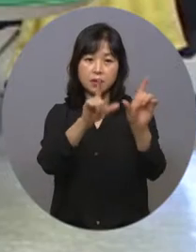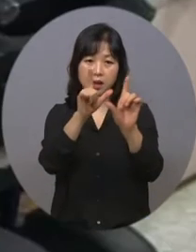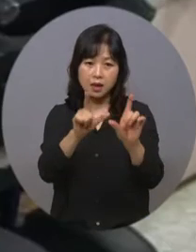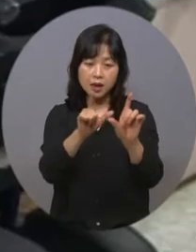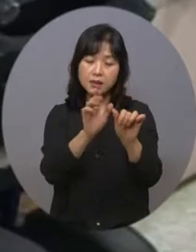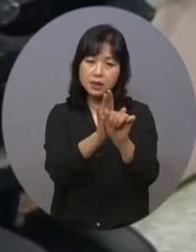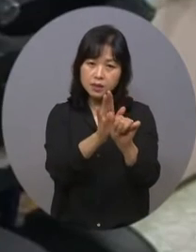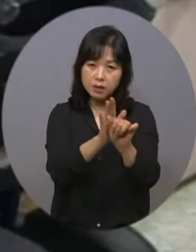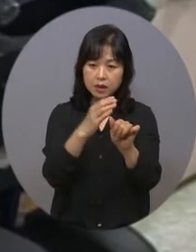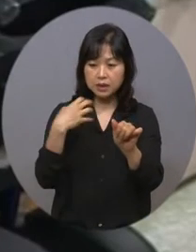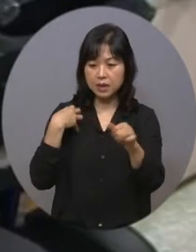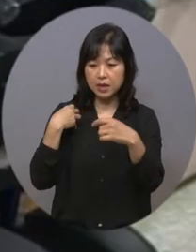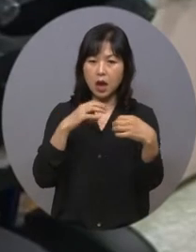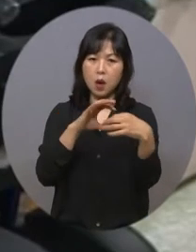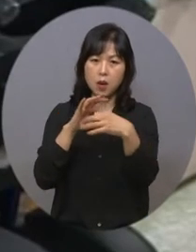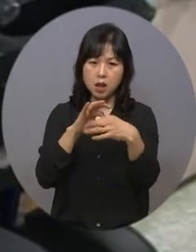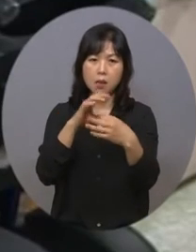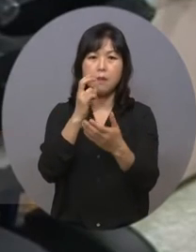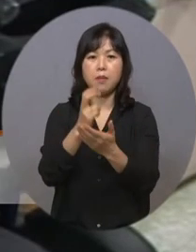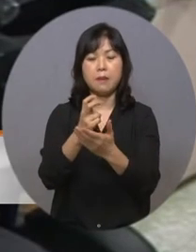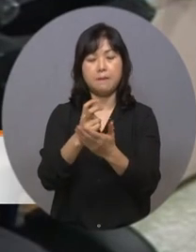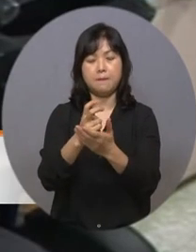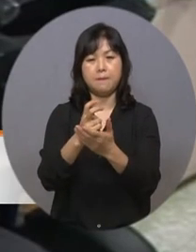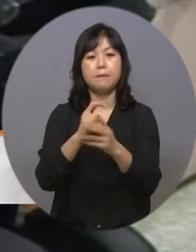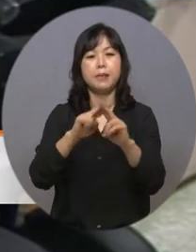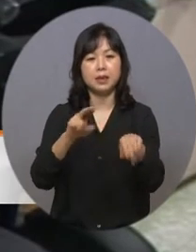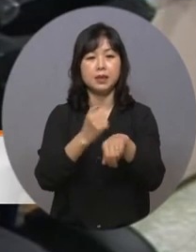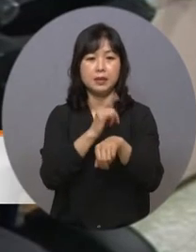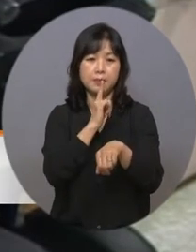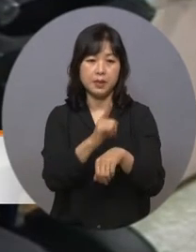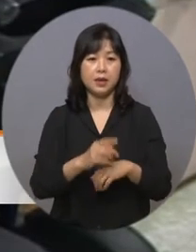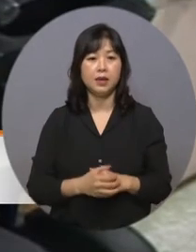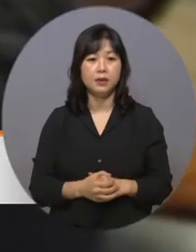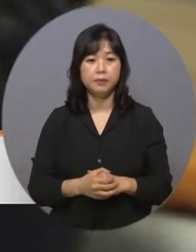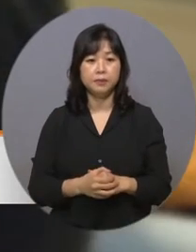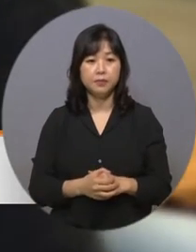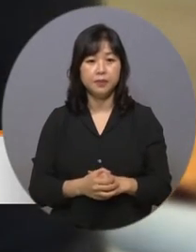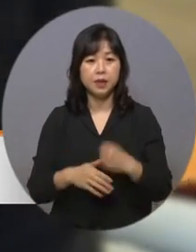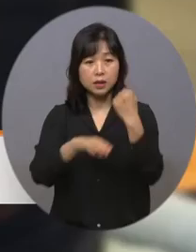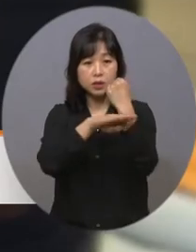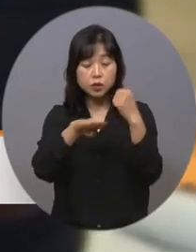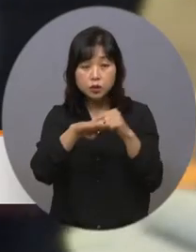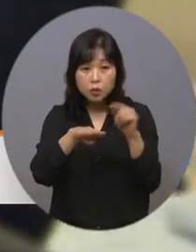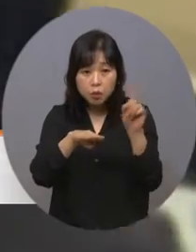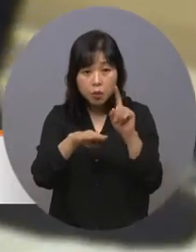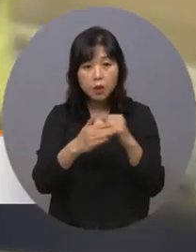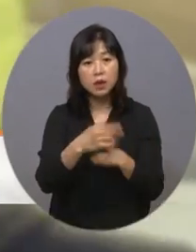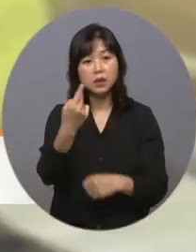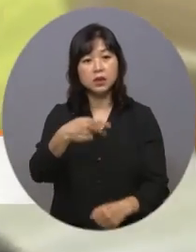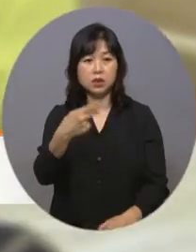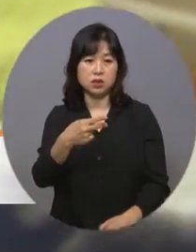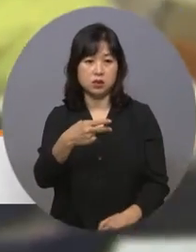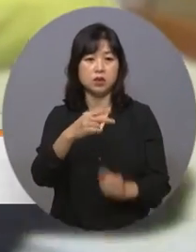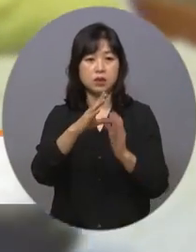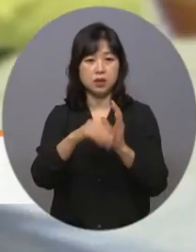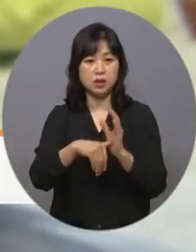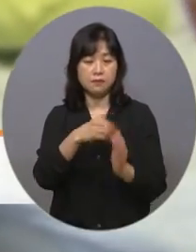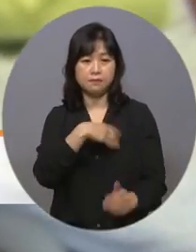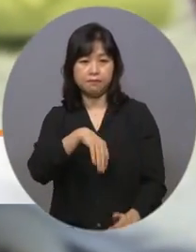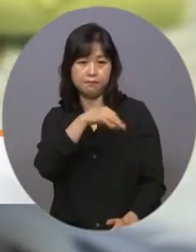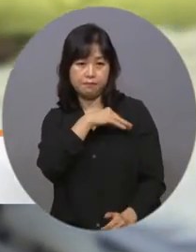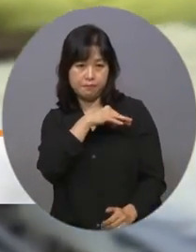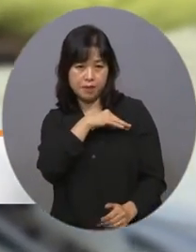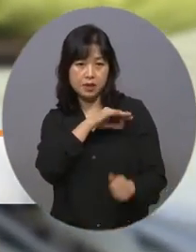폐지한다 고 밝혔습니다 생계급여 부양 의무자 기준은 지난 2000년 기초생활보장제도 시행